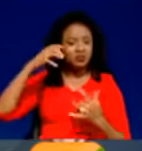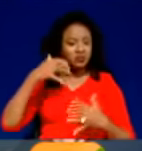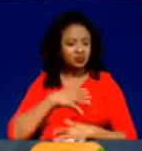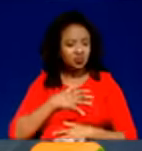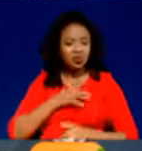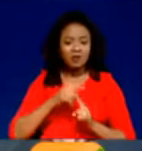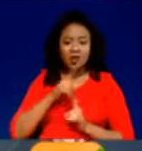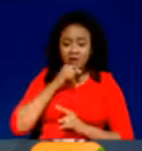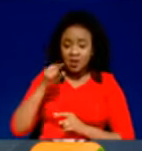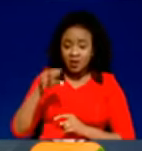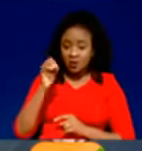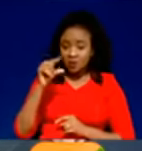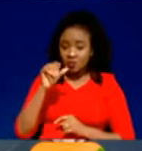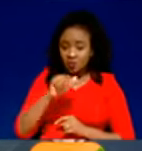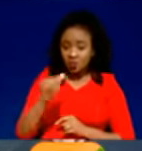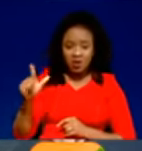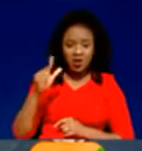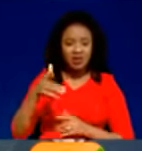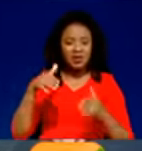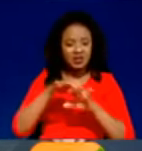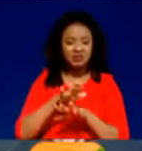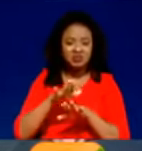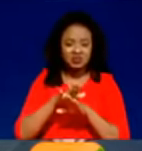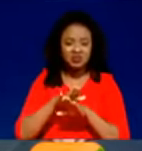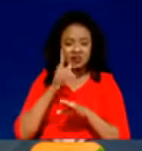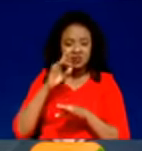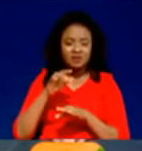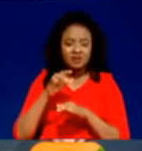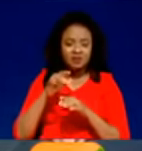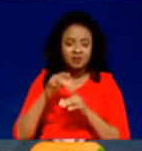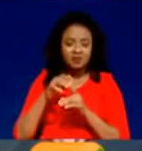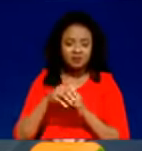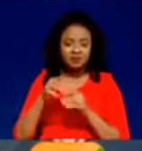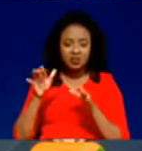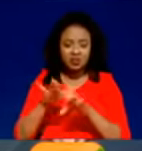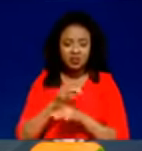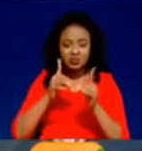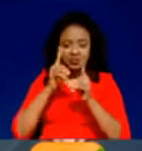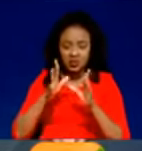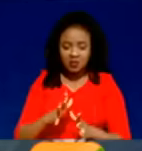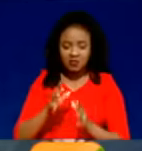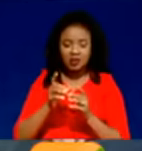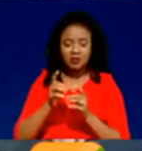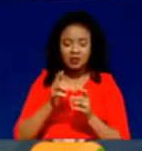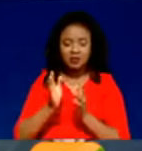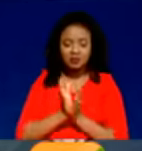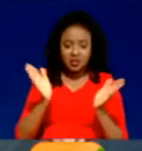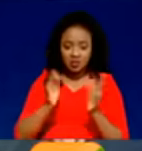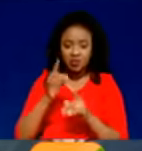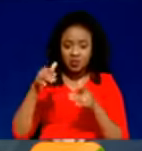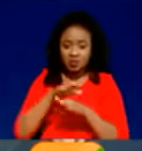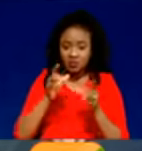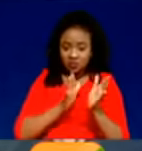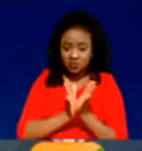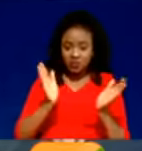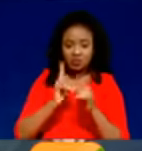Jenerali Ogola aliyekuwa naibu mkuu wa majeshi kutoka kitengo cha wanahewa kabla ya kuteuliwa kuwa mkuu wa majeshi na kupewa cheo cha jenerali, ni